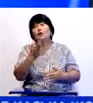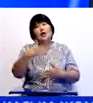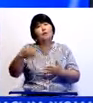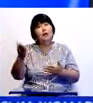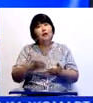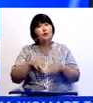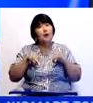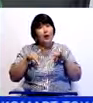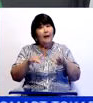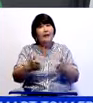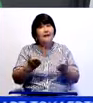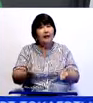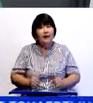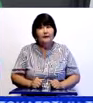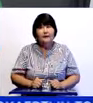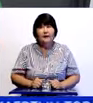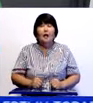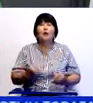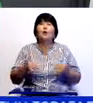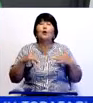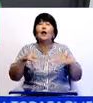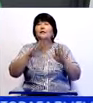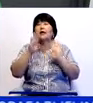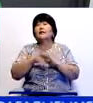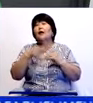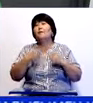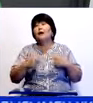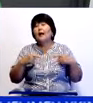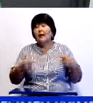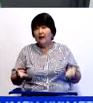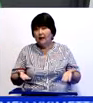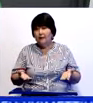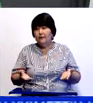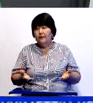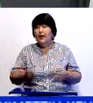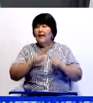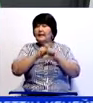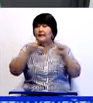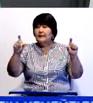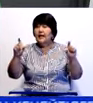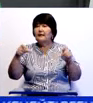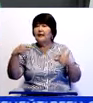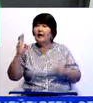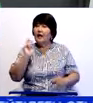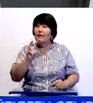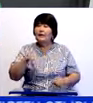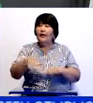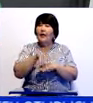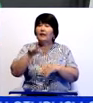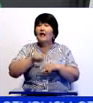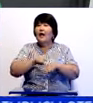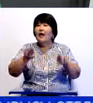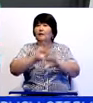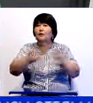болдырмауға бағытталған. Бұл акцияның аясында біз бір қатар нысандарға барамыз, халықтың арасында ақпараттық